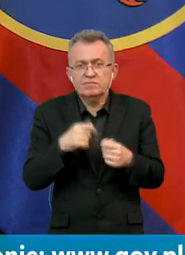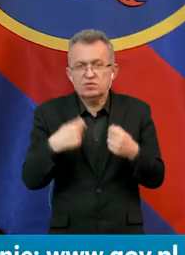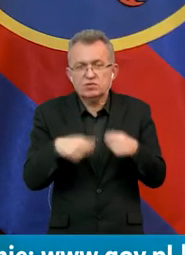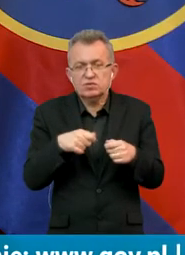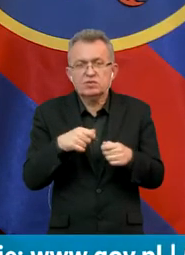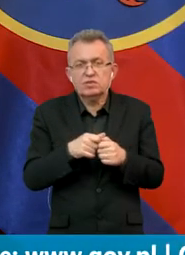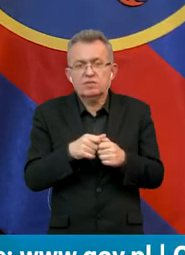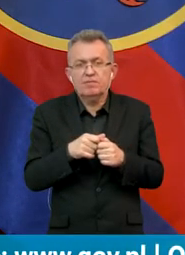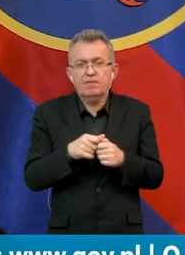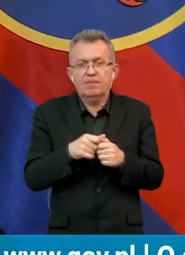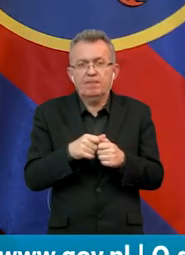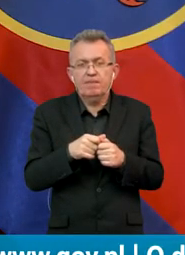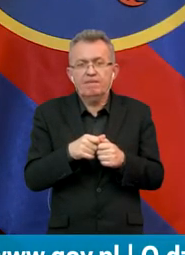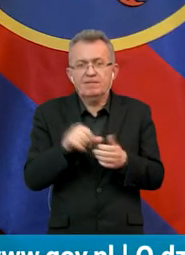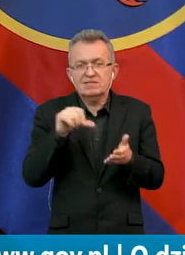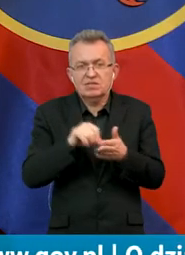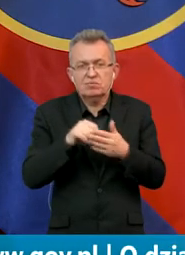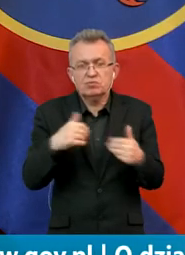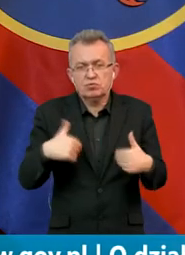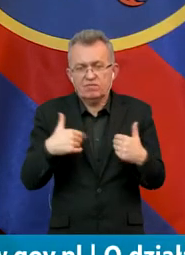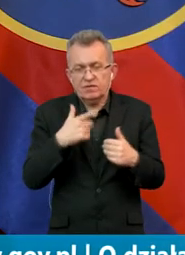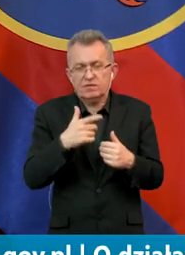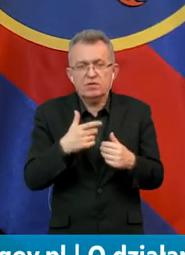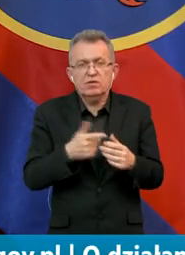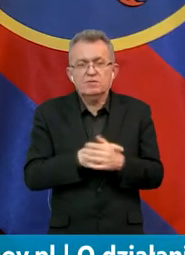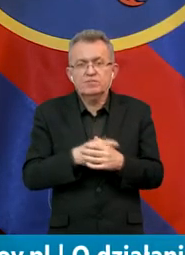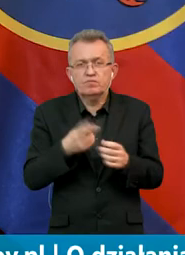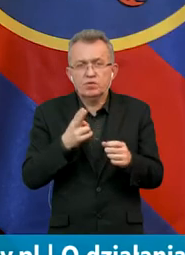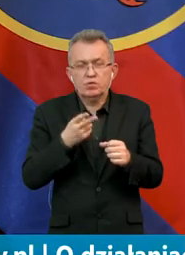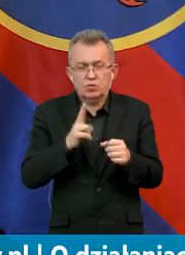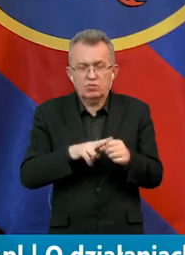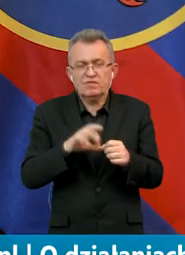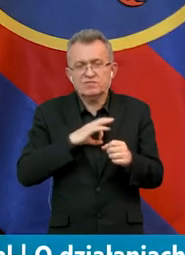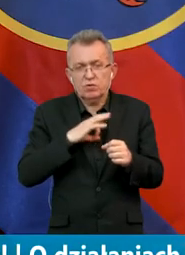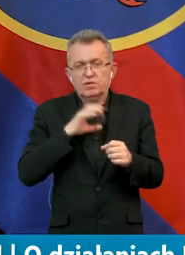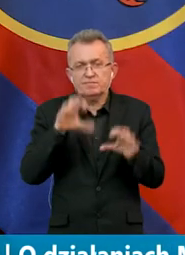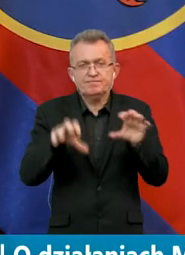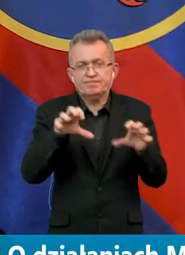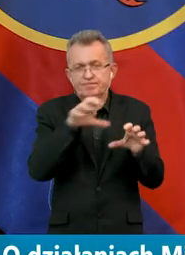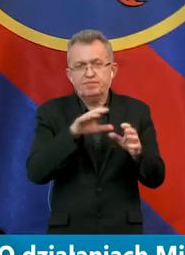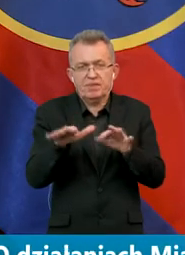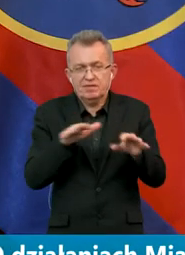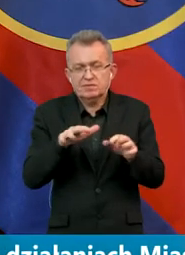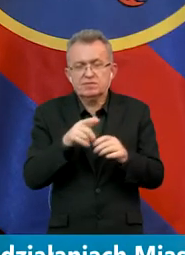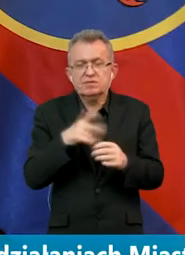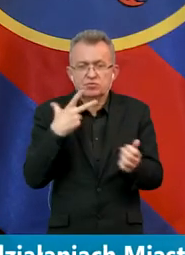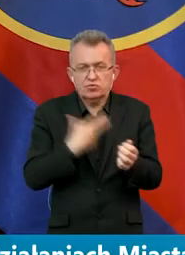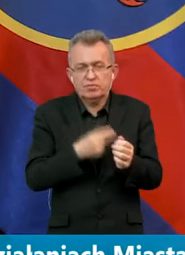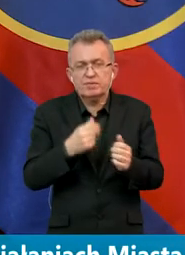Szczecińskie Centrum Zdrowia, które w swoich obiektach, w swoich placówkach